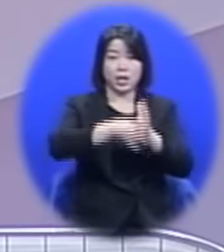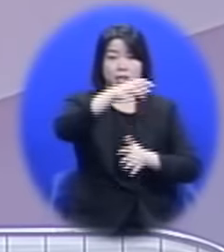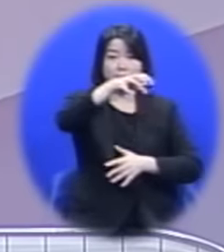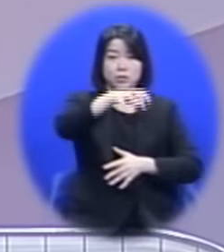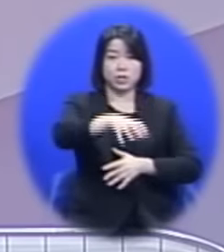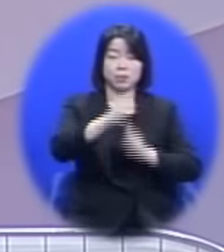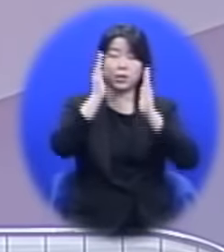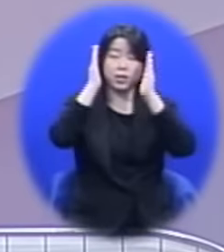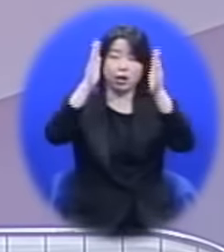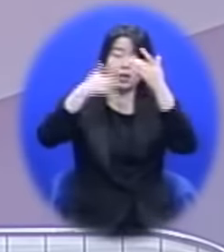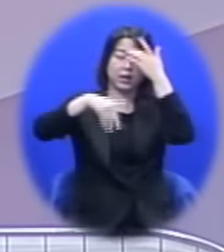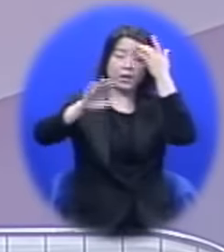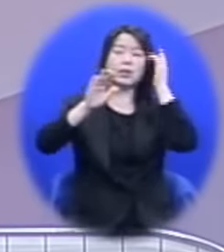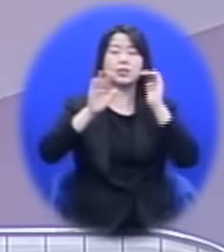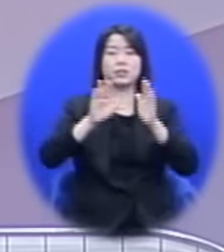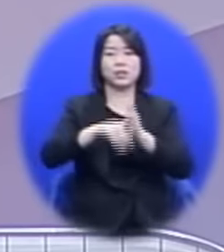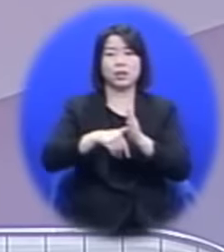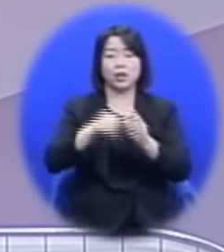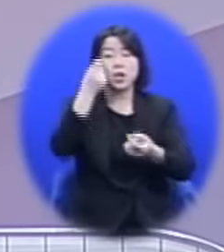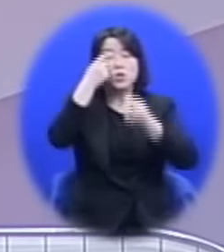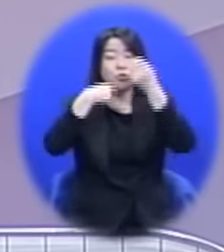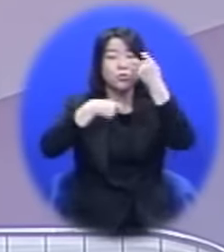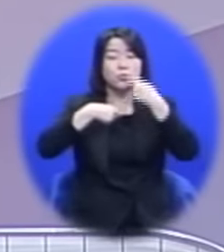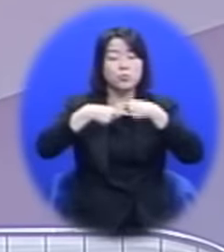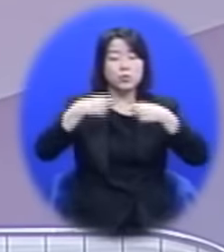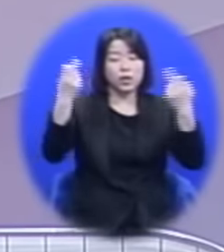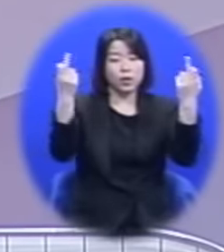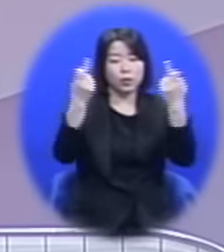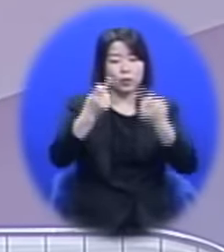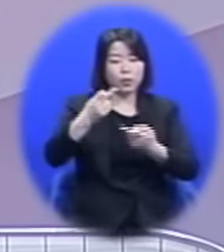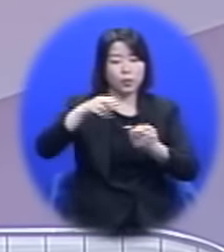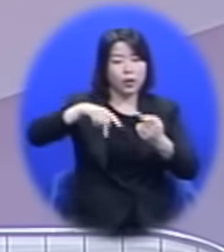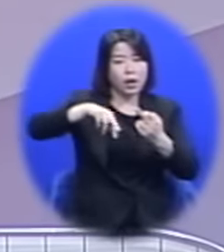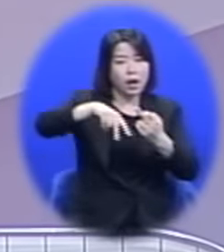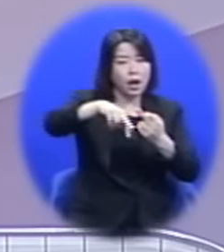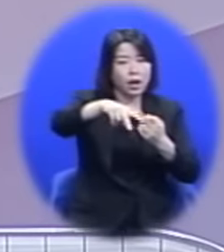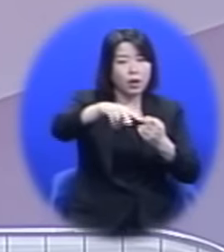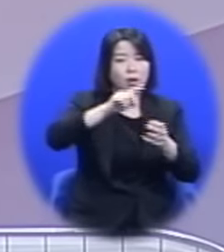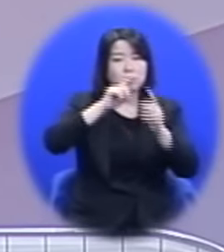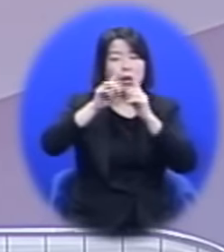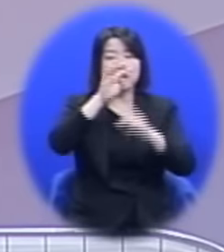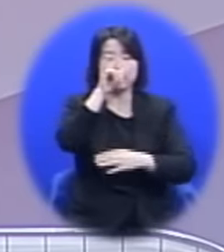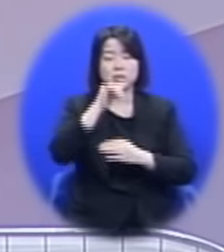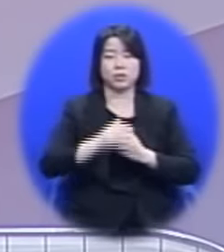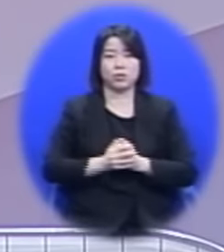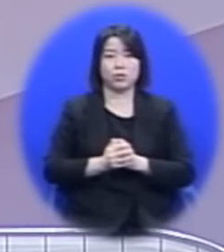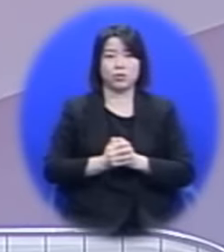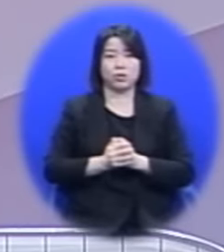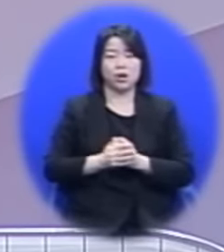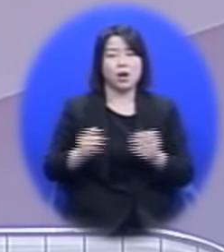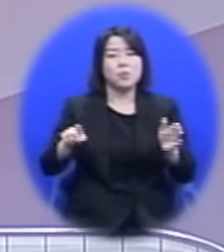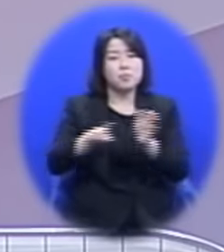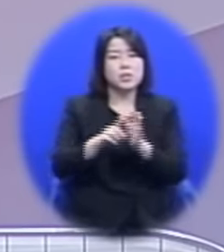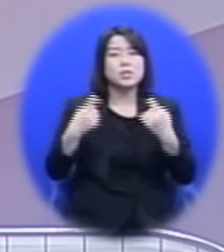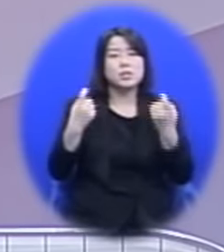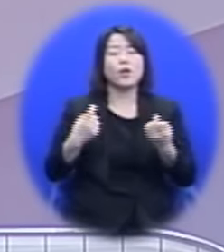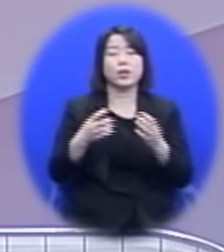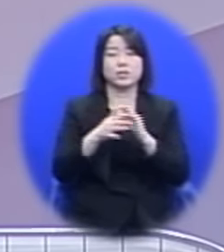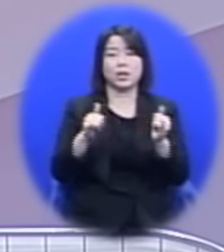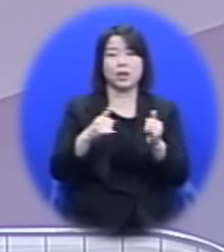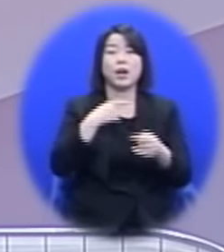예루살렘을 향하여 가면서 눈물의 골짜기를 지나가는 이야기를 하십니다. 순례자가 겪는